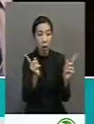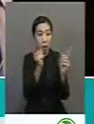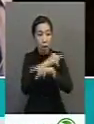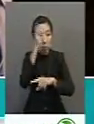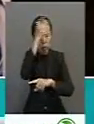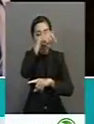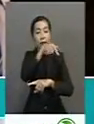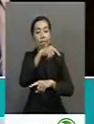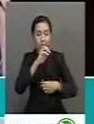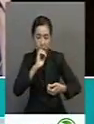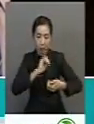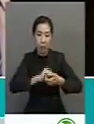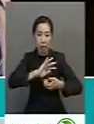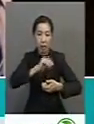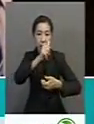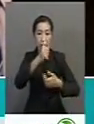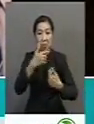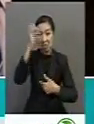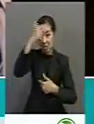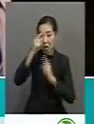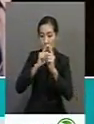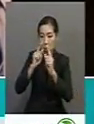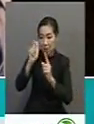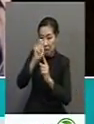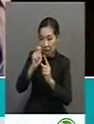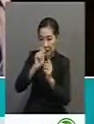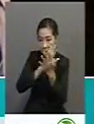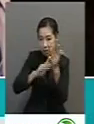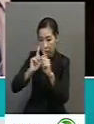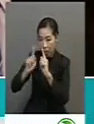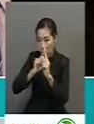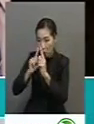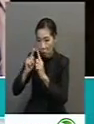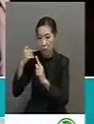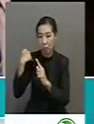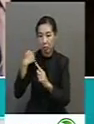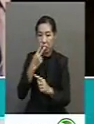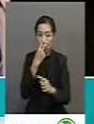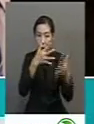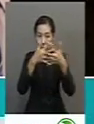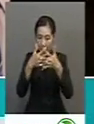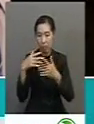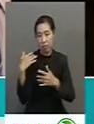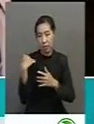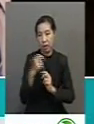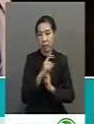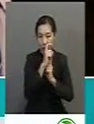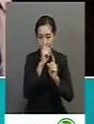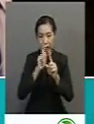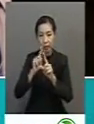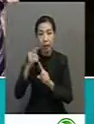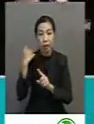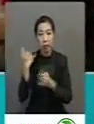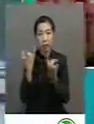ตอนนี้ก็เห็นเดินหน้าเต็มที่นะคะเจรจากับพันธมิตรในแถบของเอเชียก็จะเห็นว่าในฝั่งของสหรัฐเนี่ยมีความเสี่ยงในหลายรูปแบบนะคะจนกระทั่งล่า